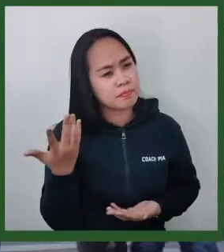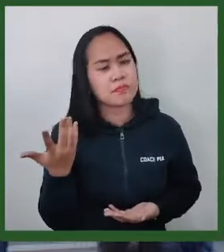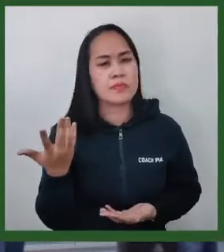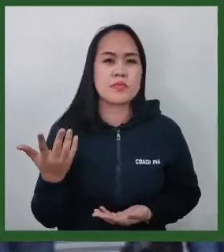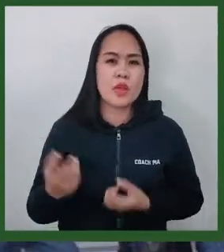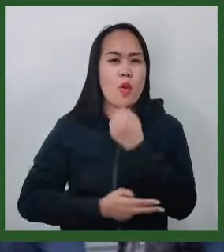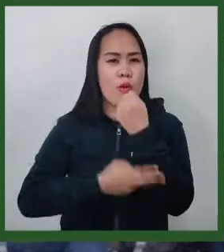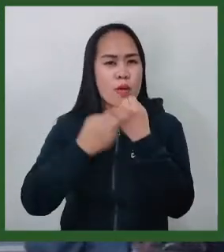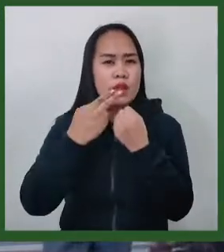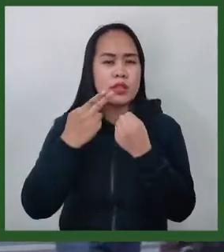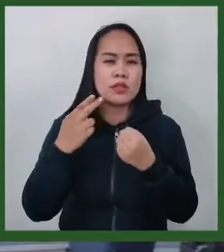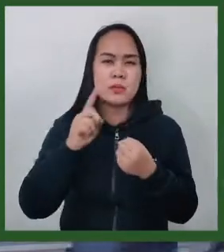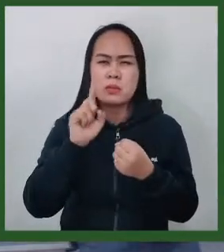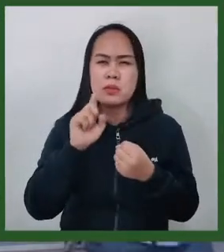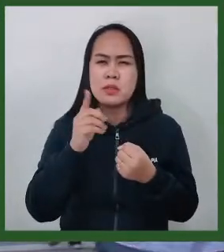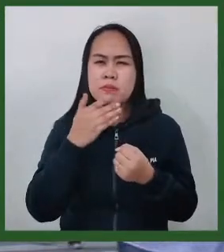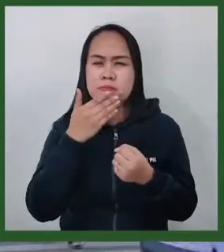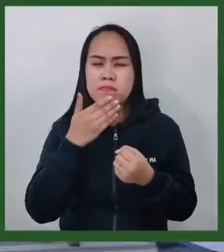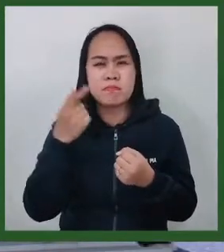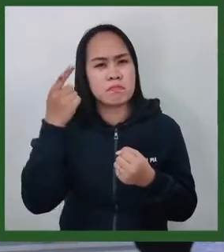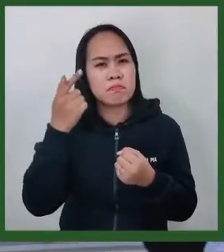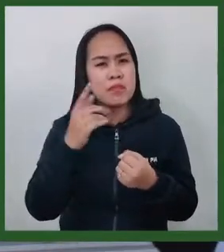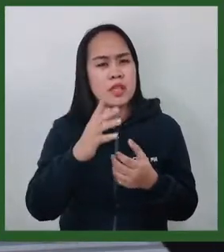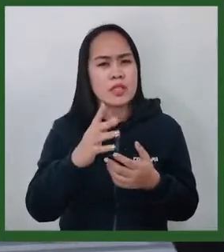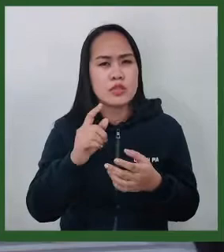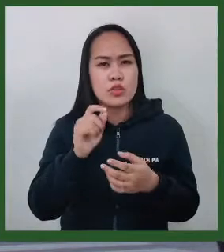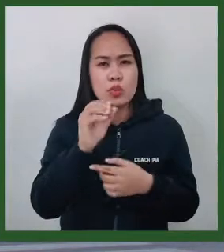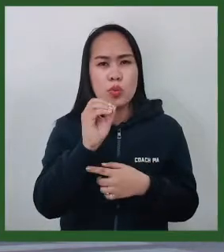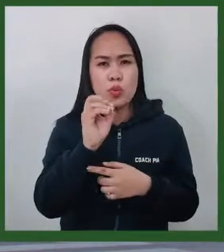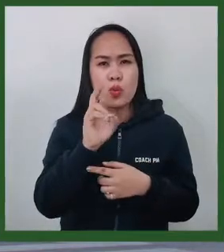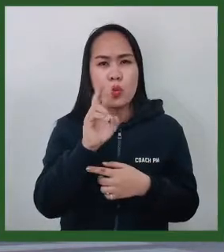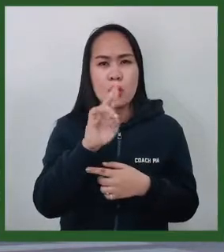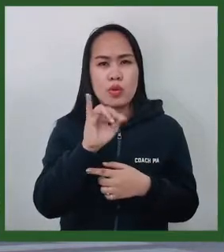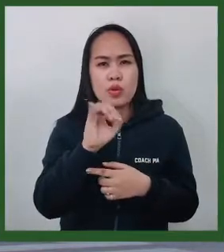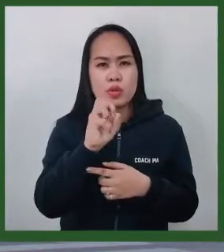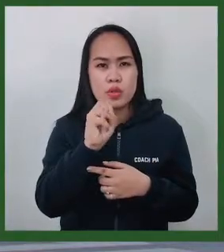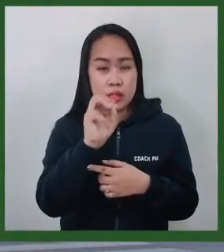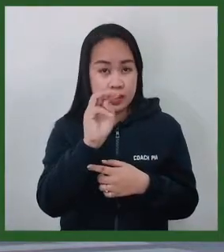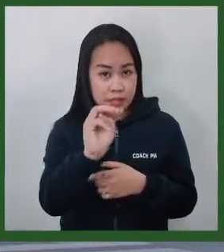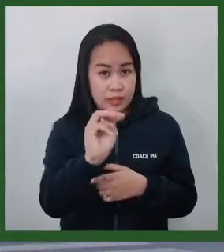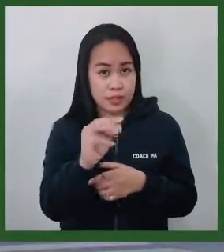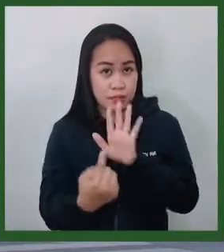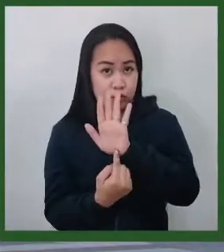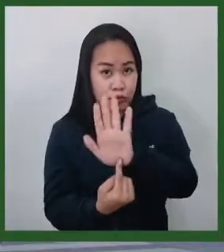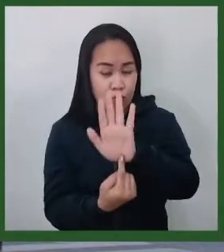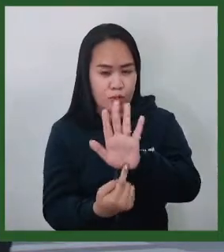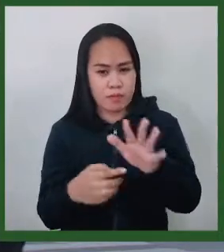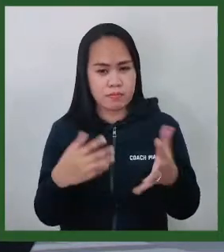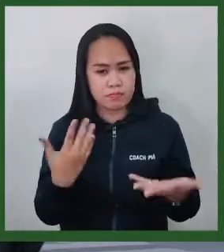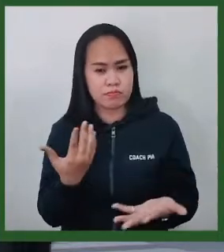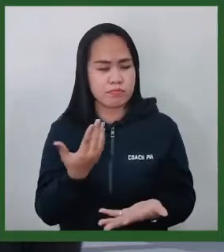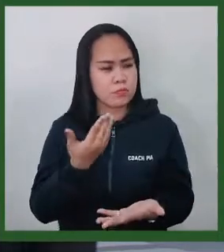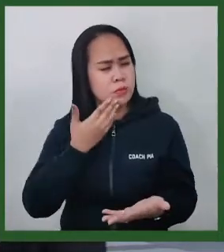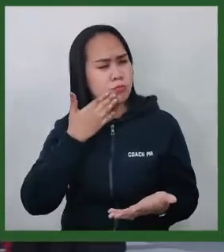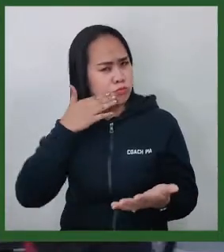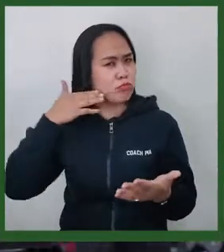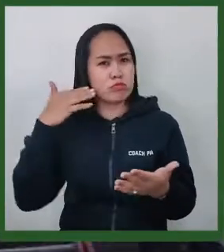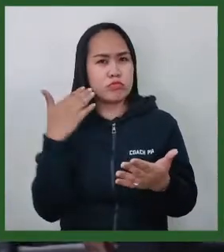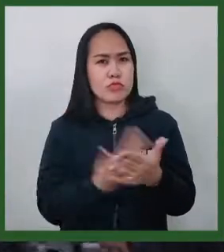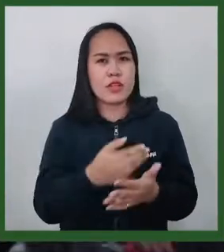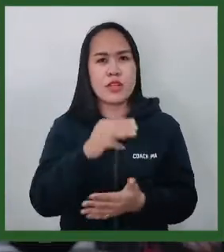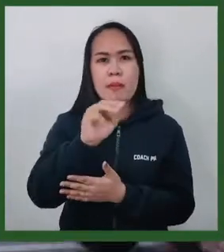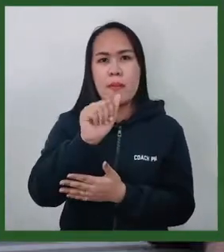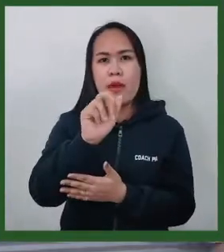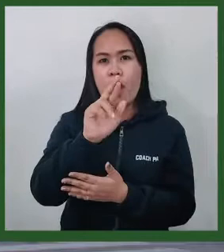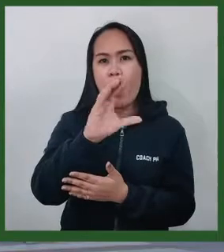sila ang aming main draw in terms of tourism, no? So nais naming i-commend ang